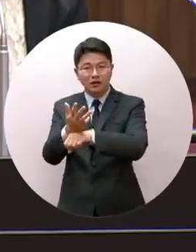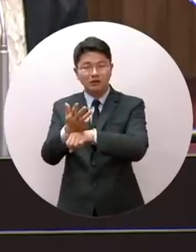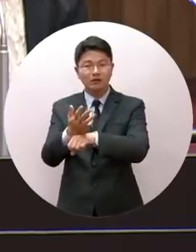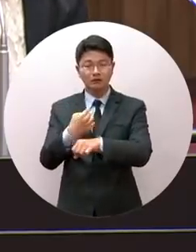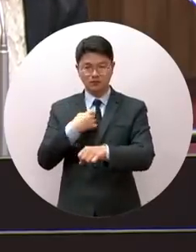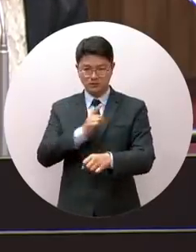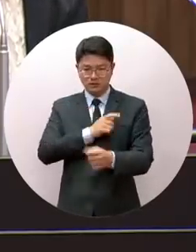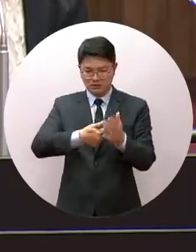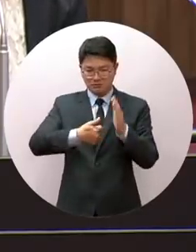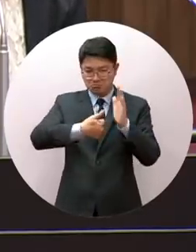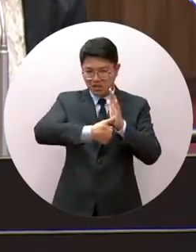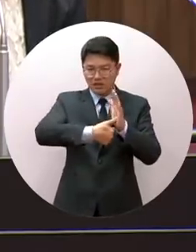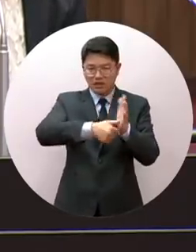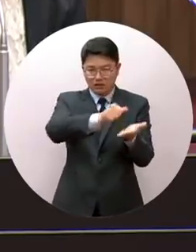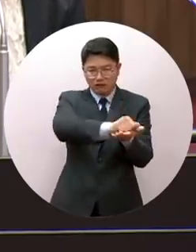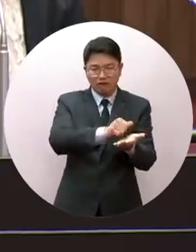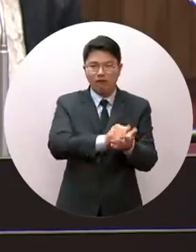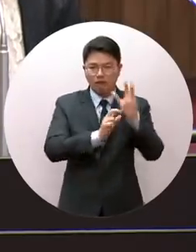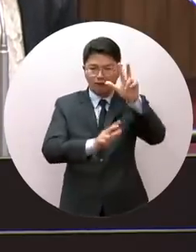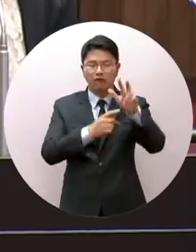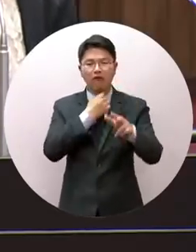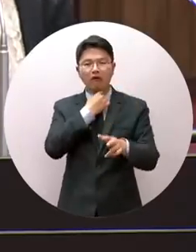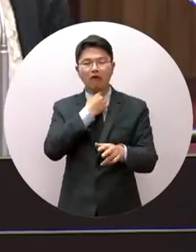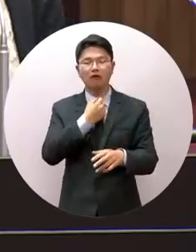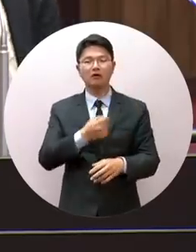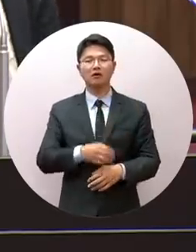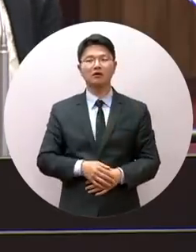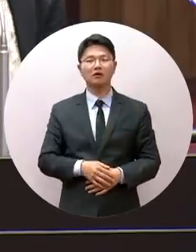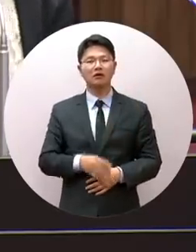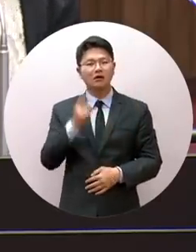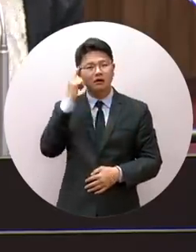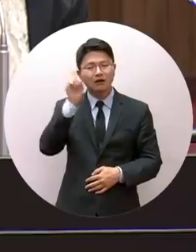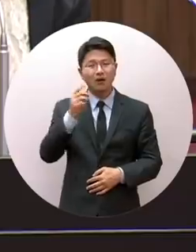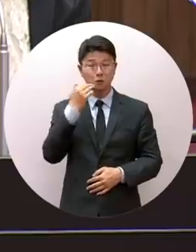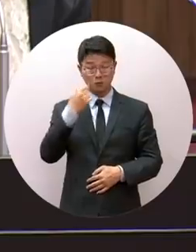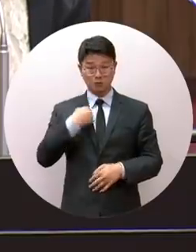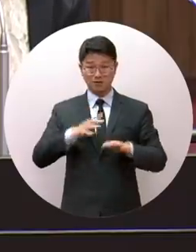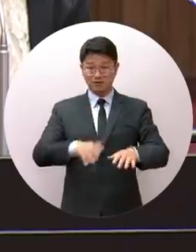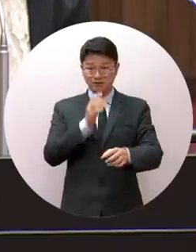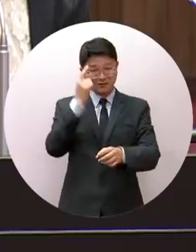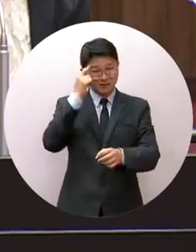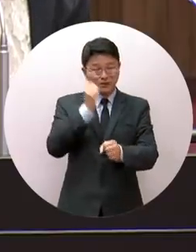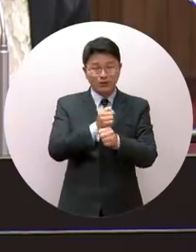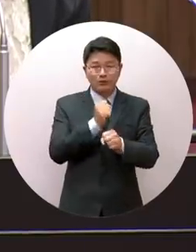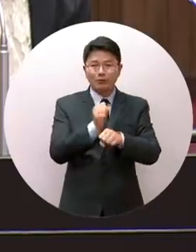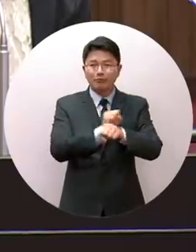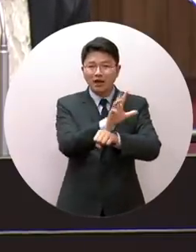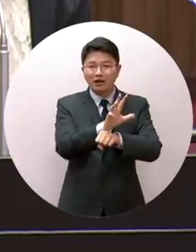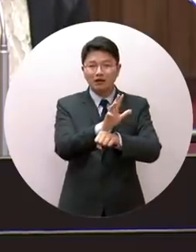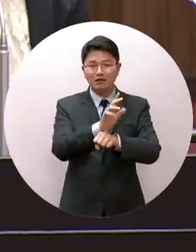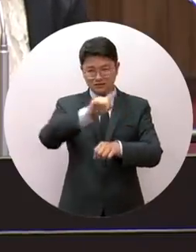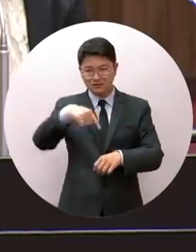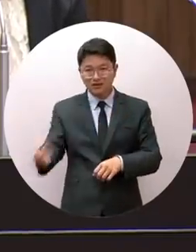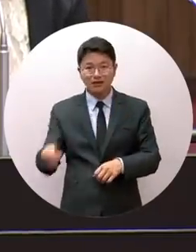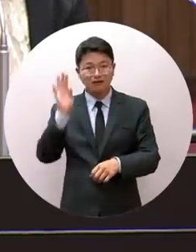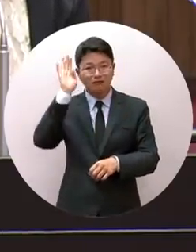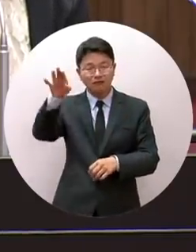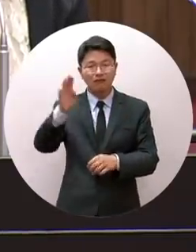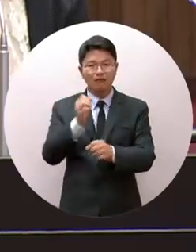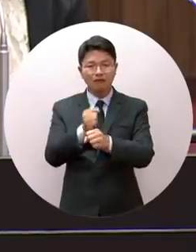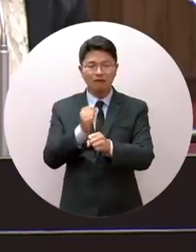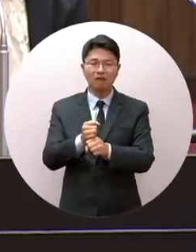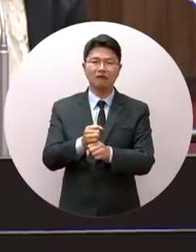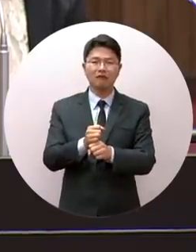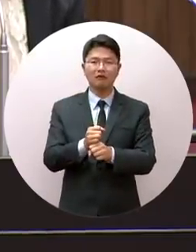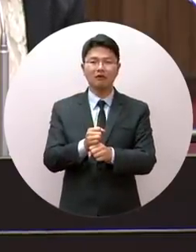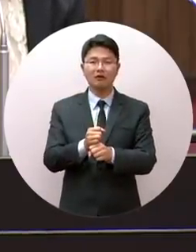哎，部长，你了解我意思吗？我如果说我只要上八小时，我下次可能我被排的就是这个，